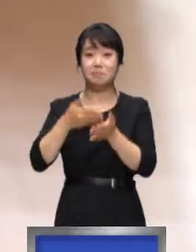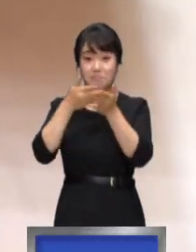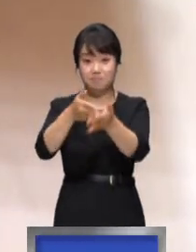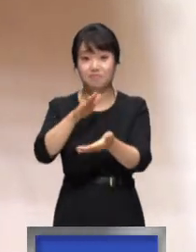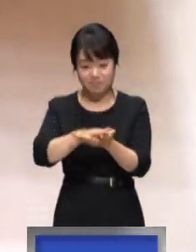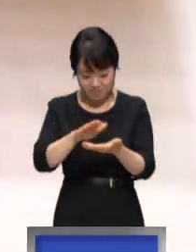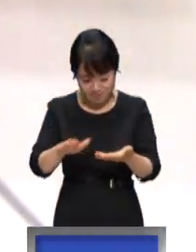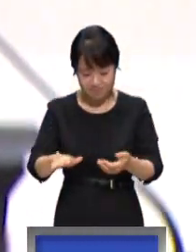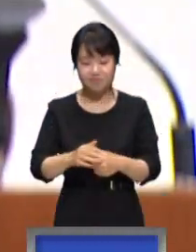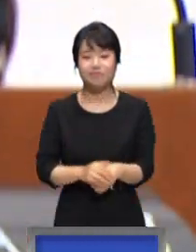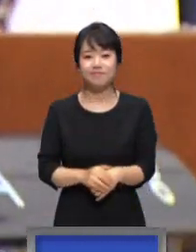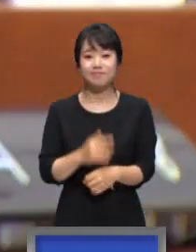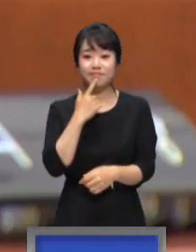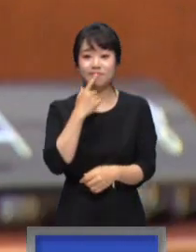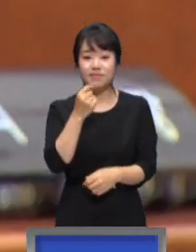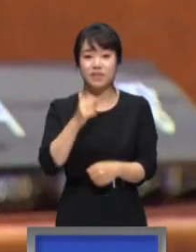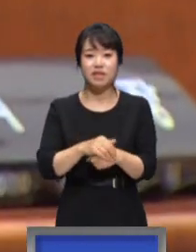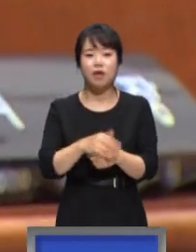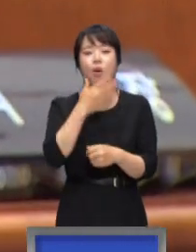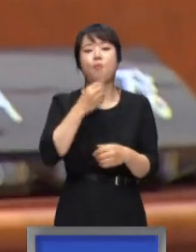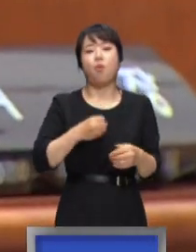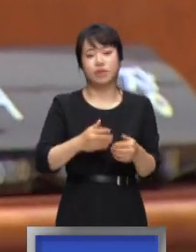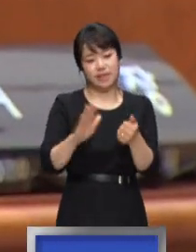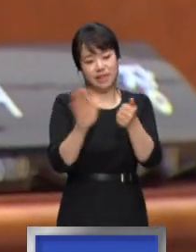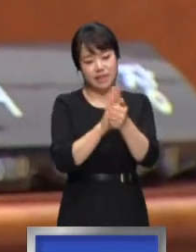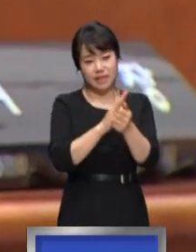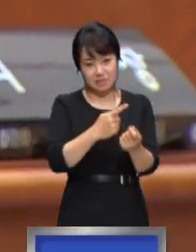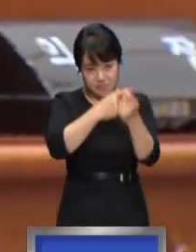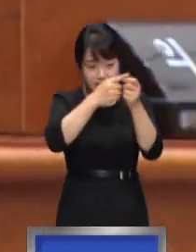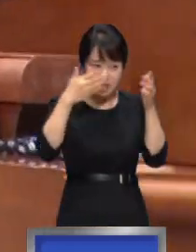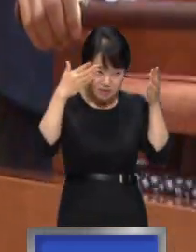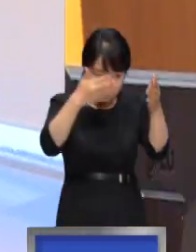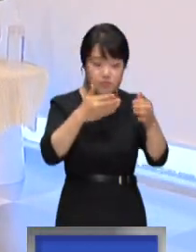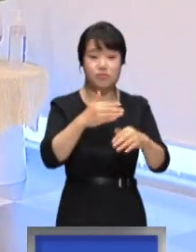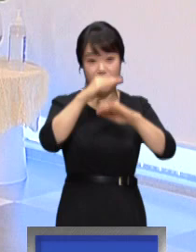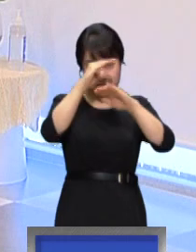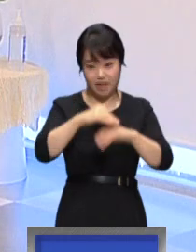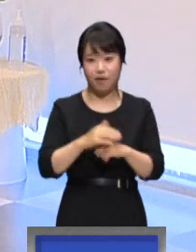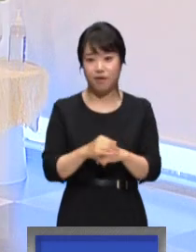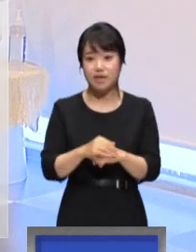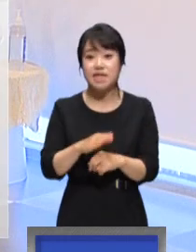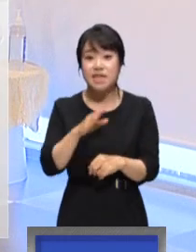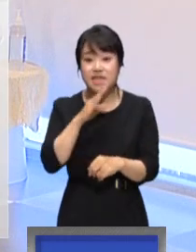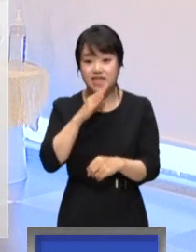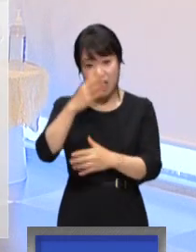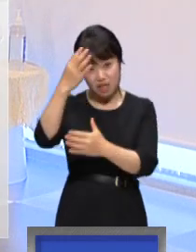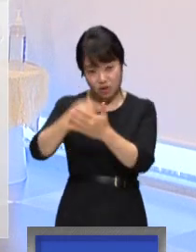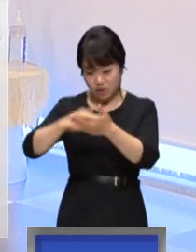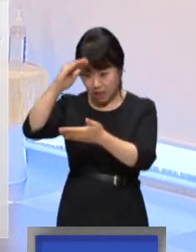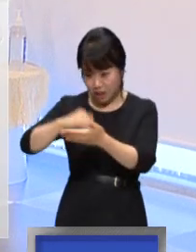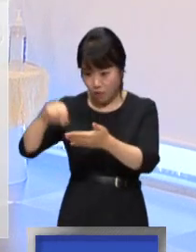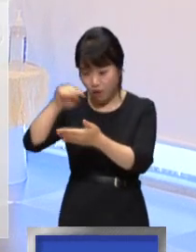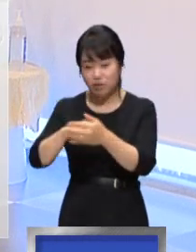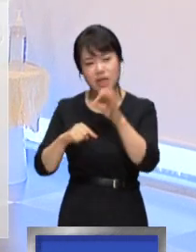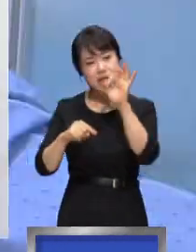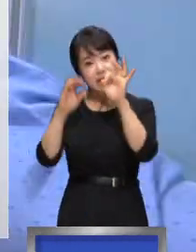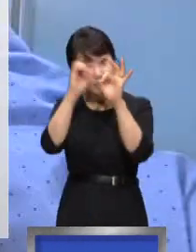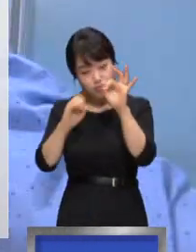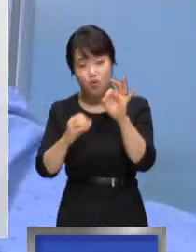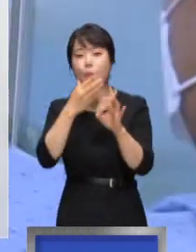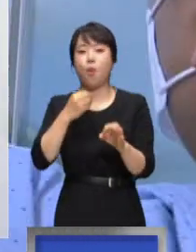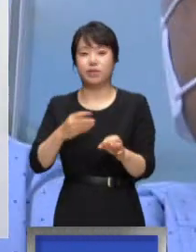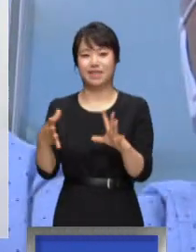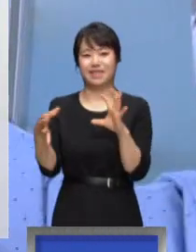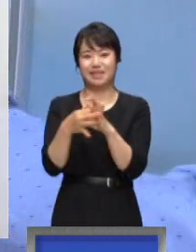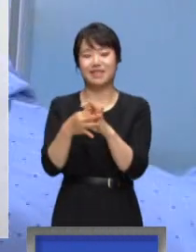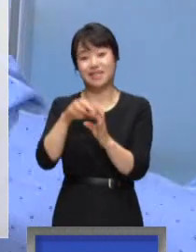이번 추경안은 도봉형 복지 체계 확대에 초점이 맞춰졌습니다. 실제 전체 추경 규모의 10%가 복지 예산에